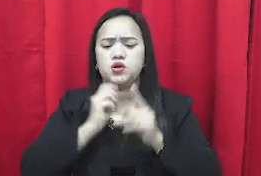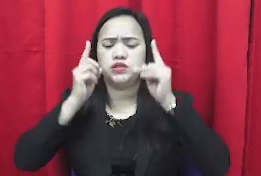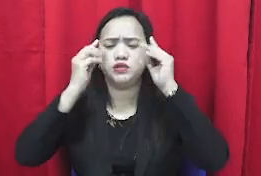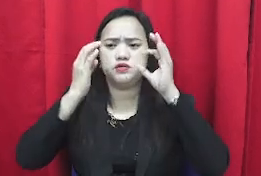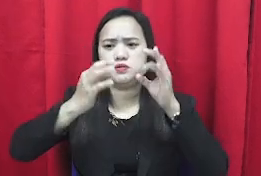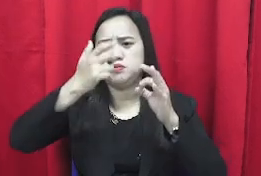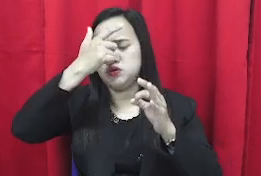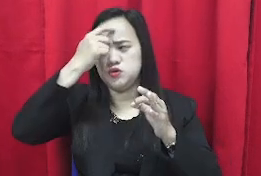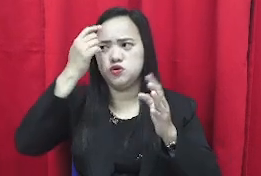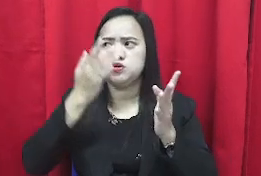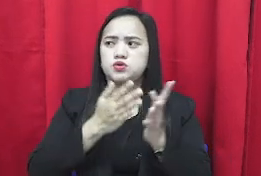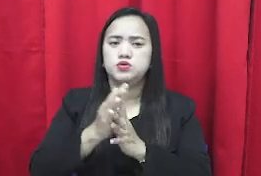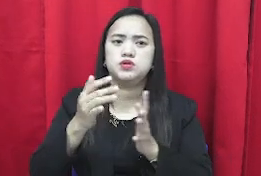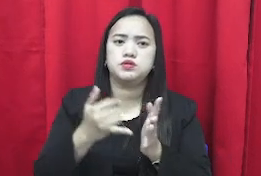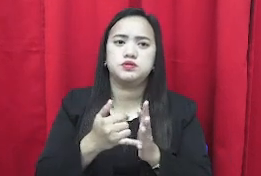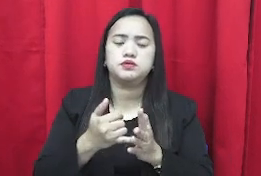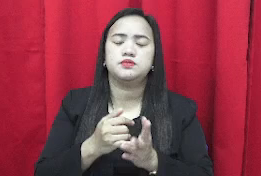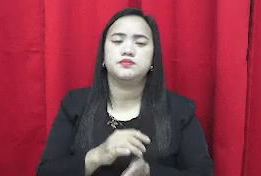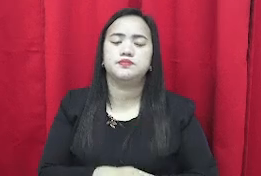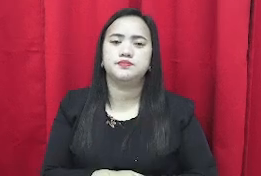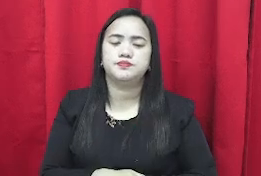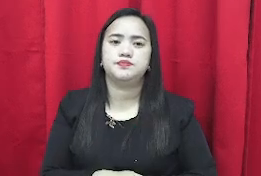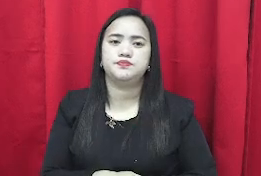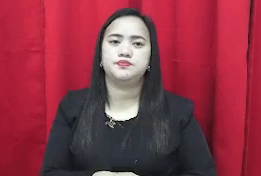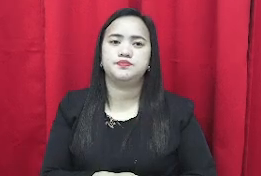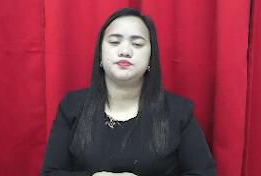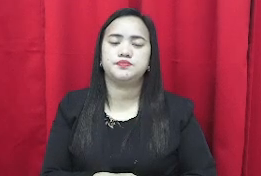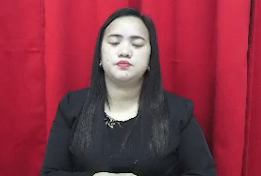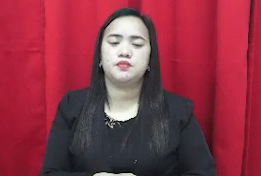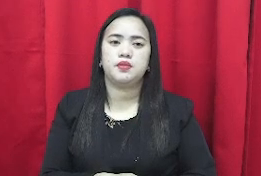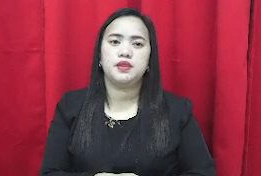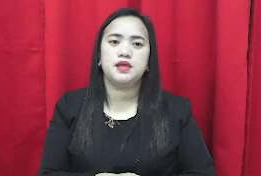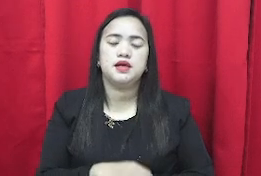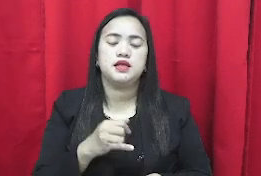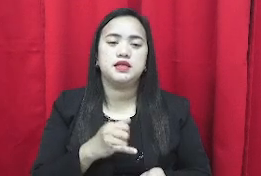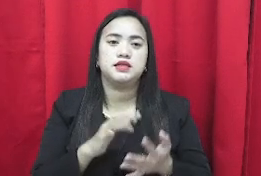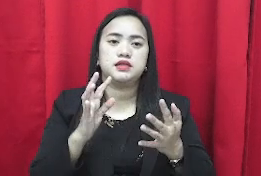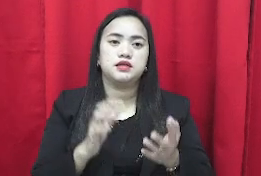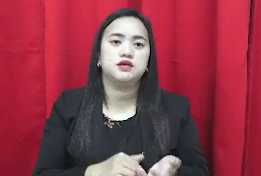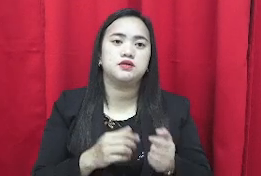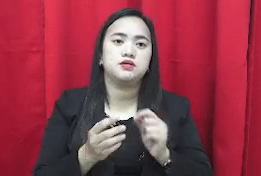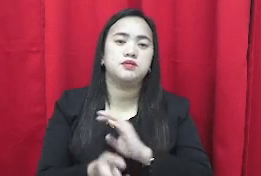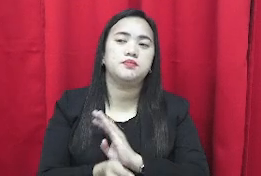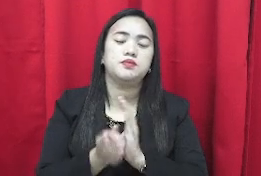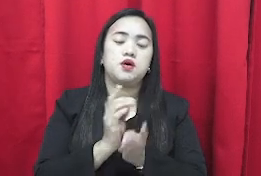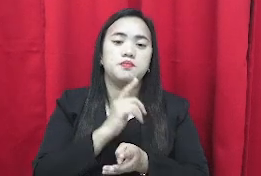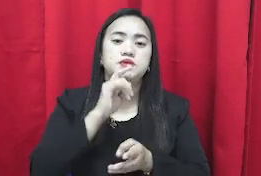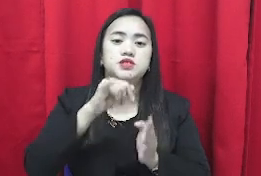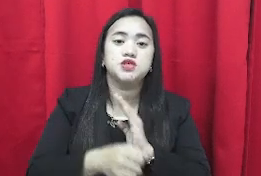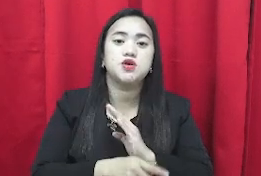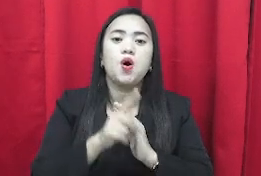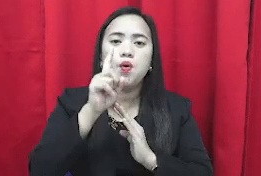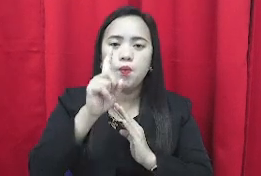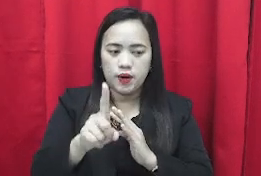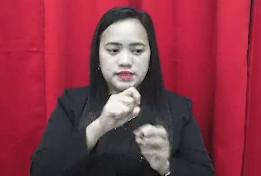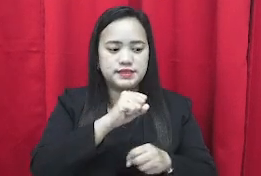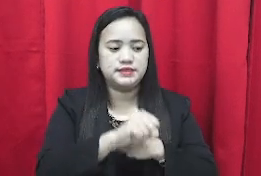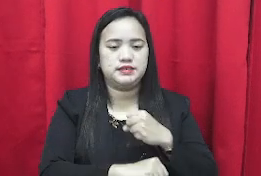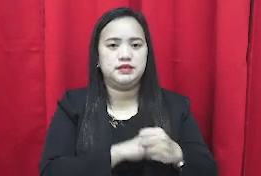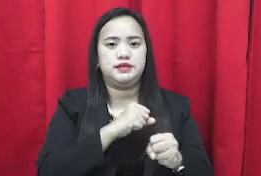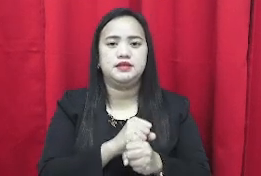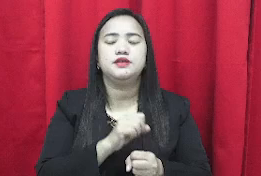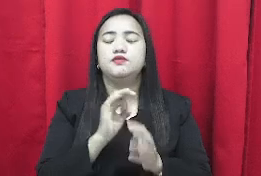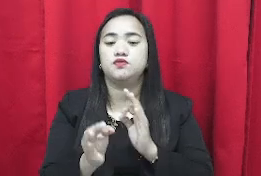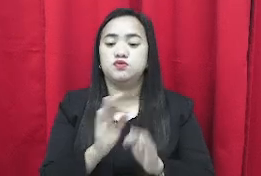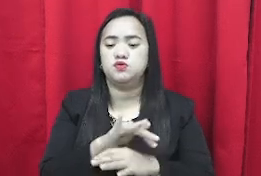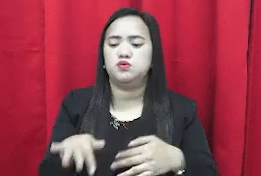itong pagkakataon na ito mga kapwa ko ama ng tahanan Minsan lamang sa isang taon ito kaya kung ito'y palalagpasin natin